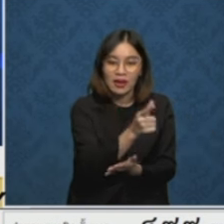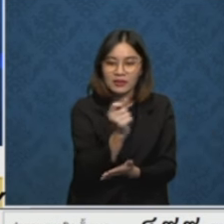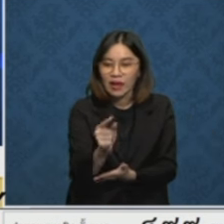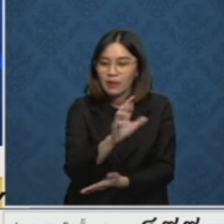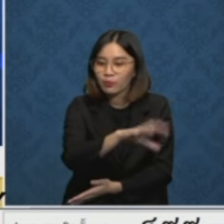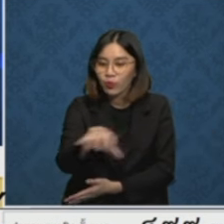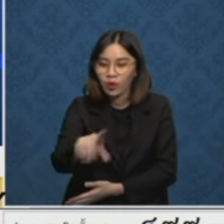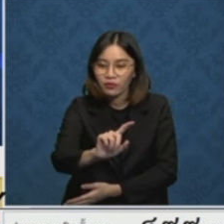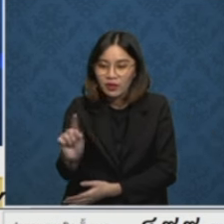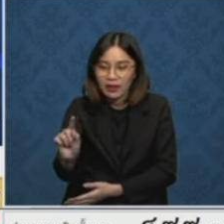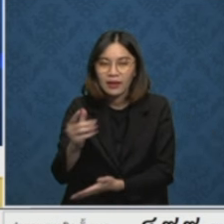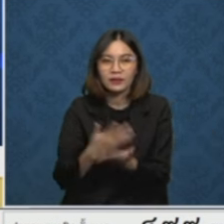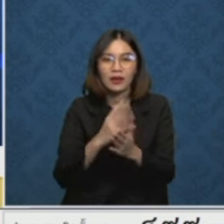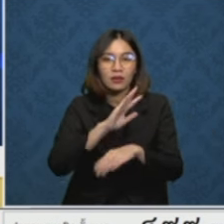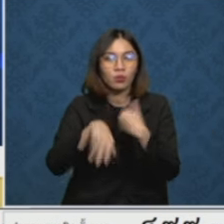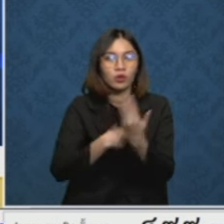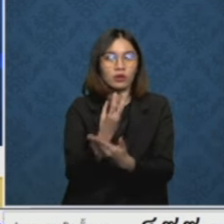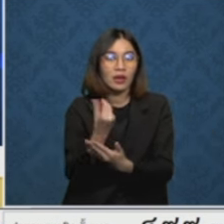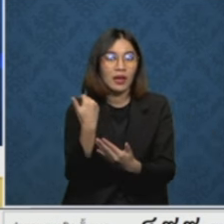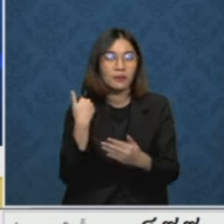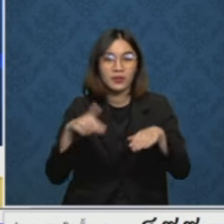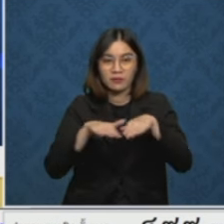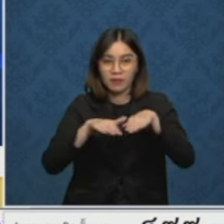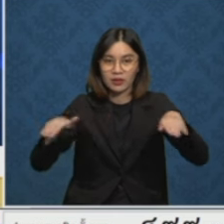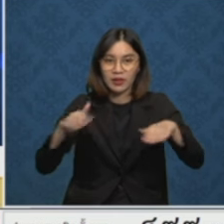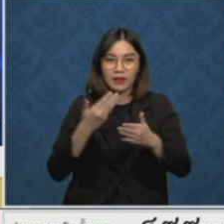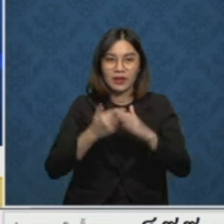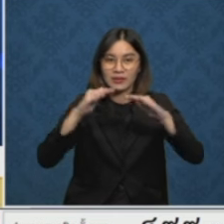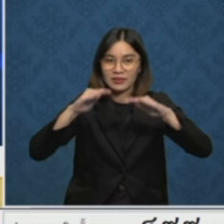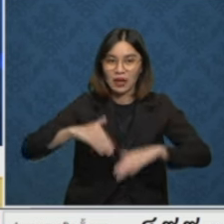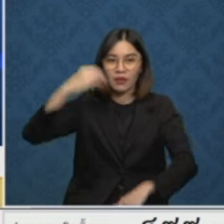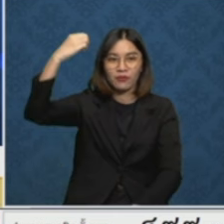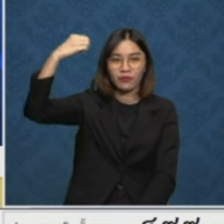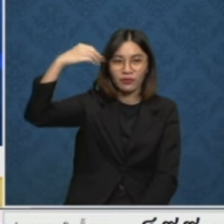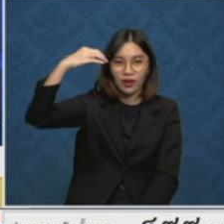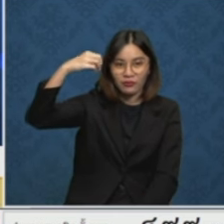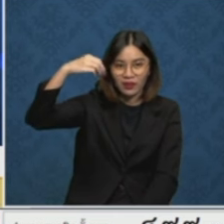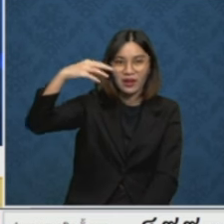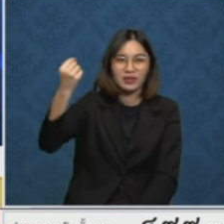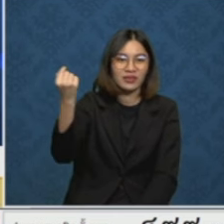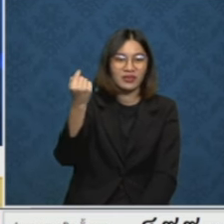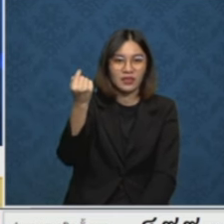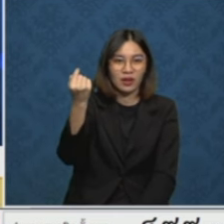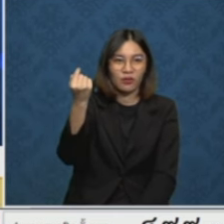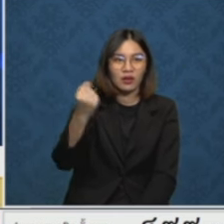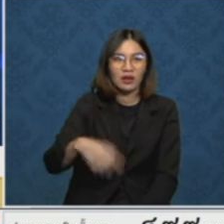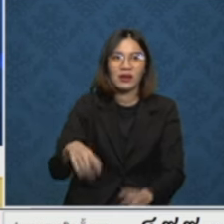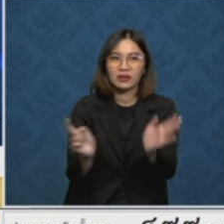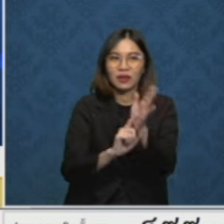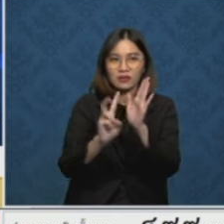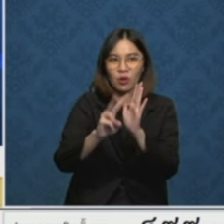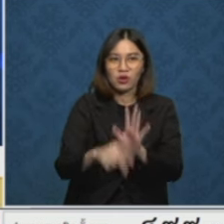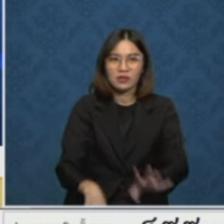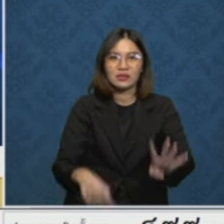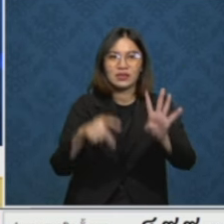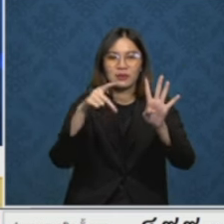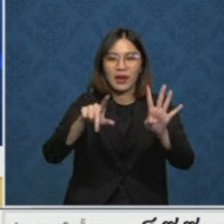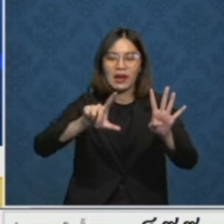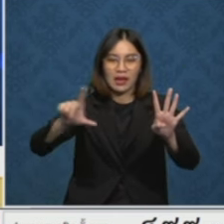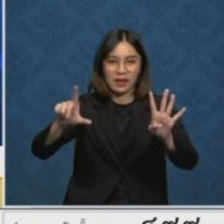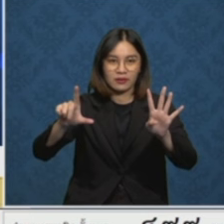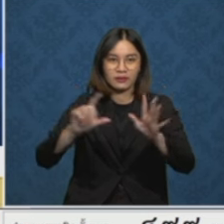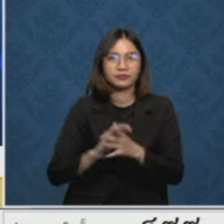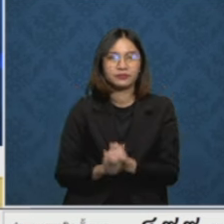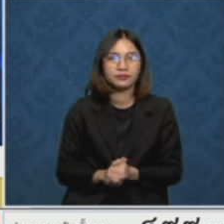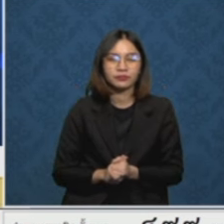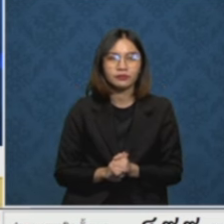างนะคะแน่นอนว่ามีมาตรการการลดค่าใช้จ่ายพลังงานนะคะจะมีแต่เรื่องค่าไฟอย่างเดียวนะคะ2ครั้ง 4,000 เกือบ 4,000 ล้านบาทน